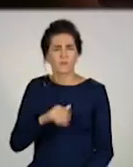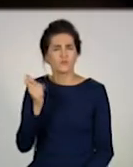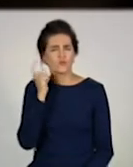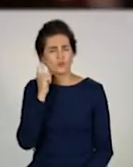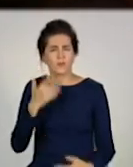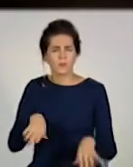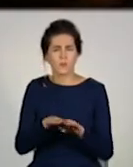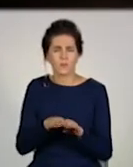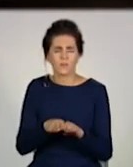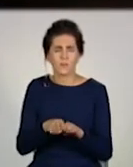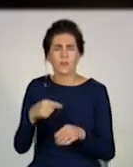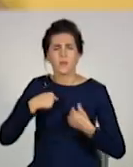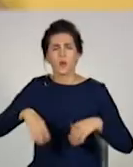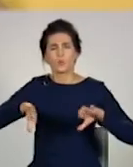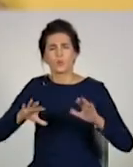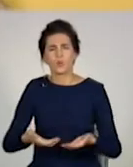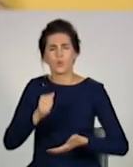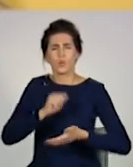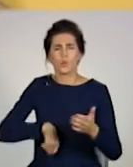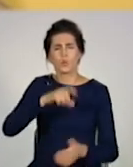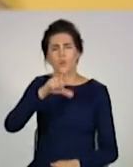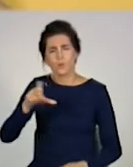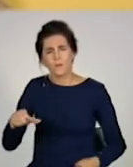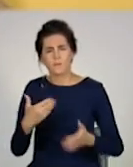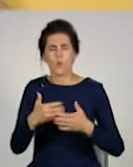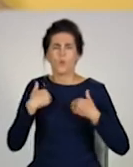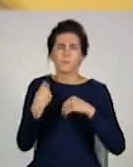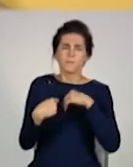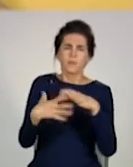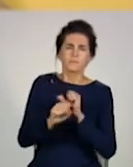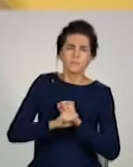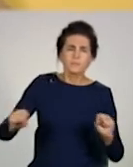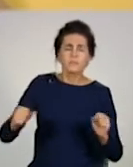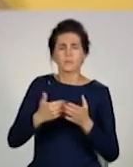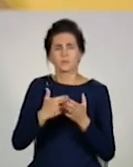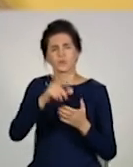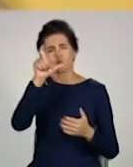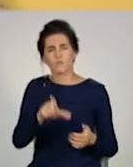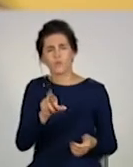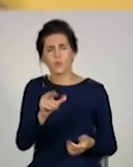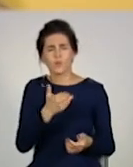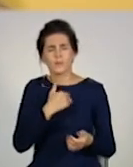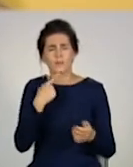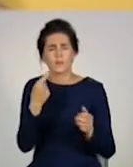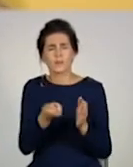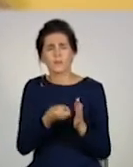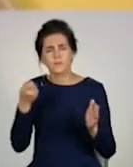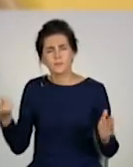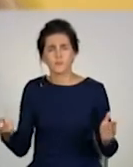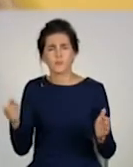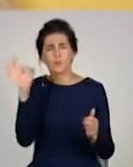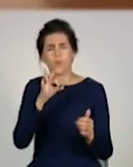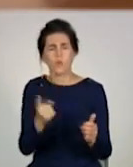пацієнтів таке. Человек говорит, я устал от людей, мечтаю взорвать планету, в общем-то. Ну, то есть человек говорит, я хочу